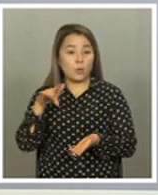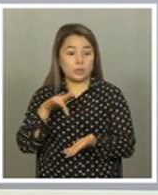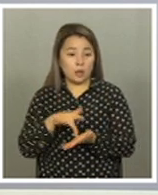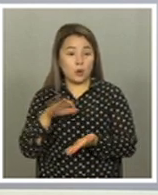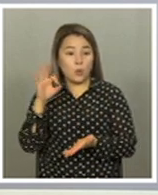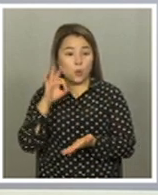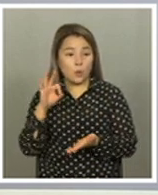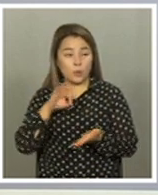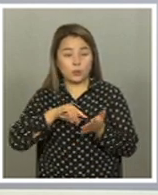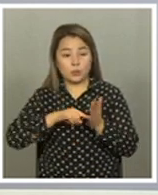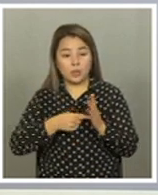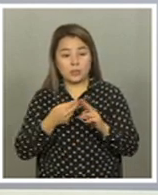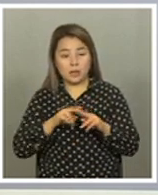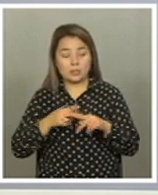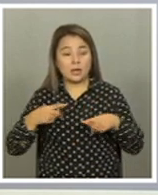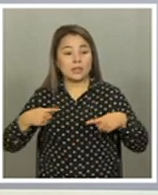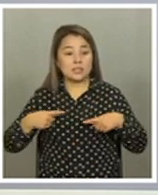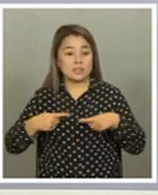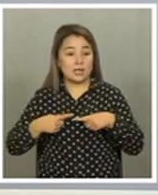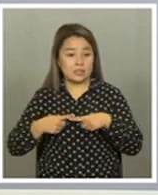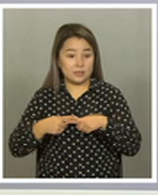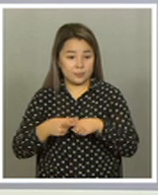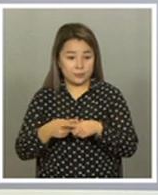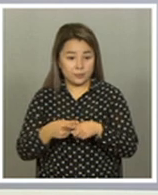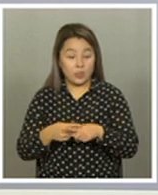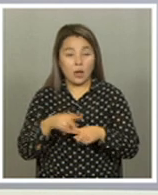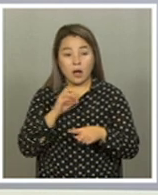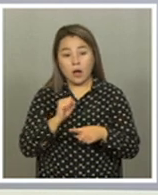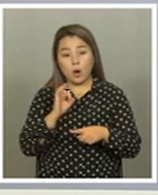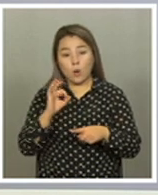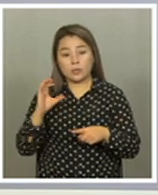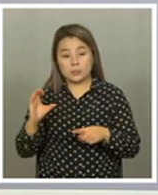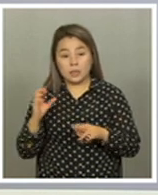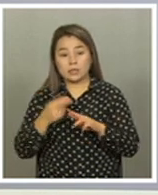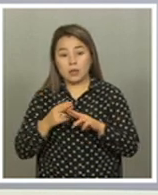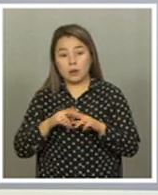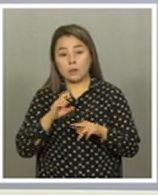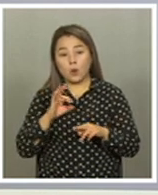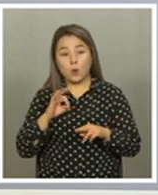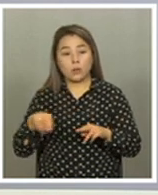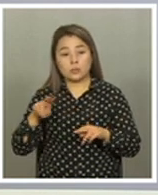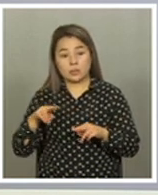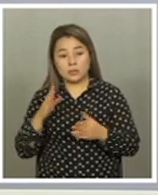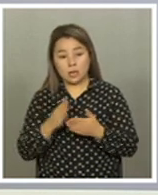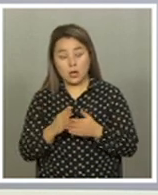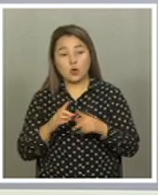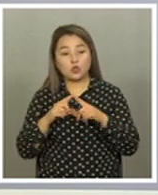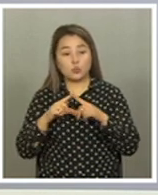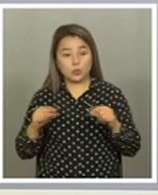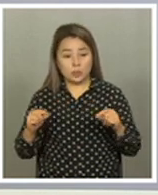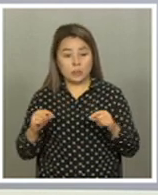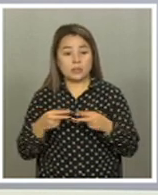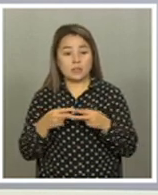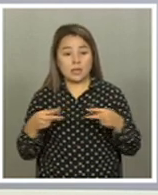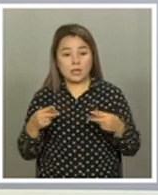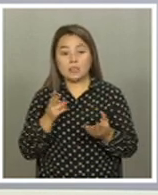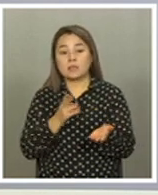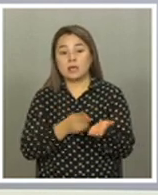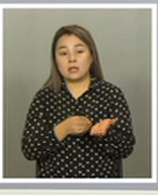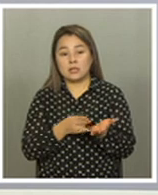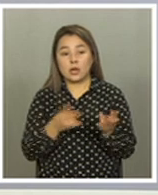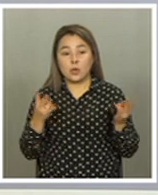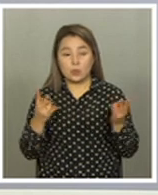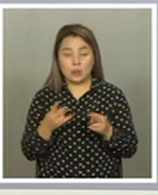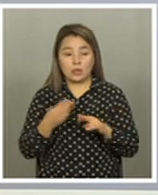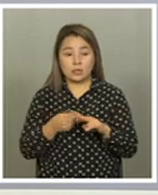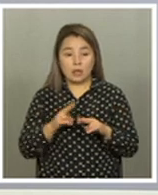нүктесінде қиылысады. Бірінші, А, О, С және Б, О, Д үшбұрыштарының теңдігін дәлелдеңіз. Ал